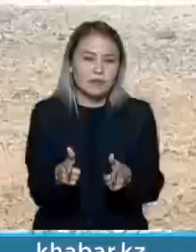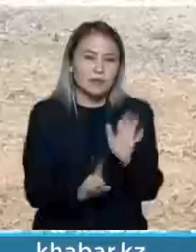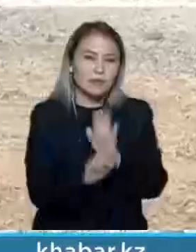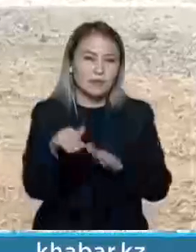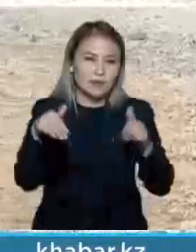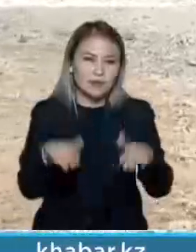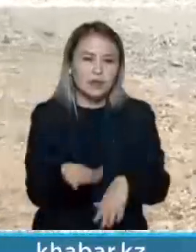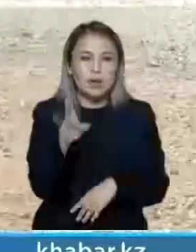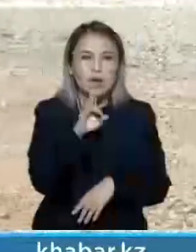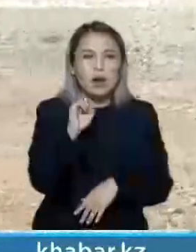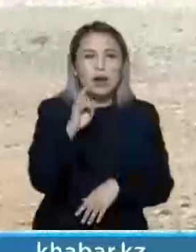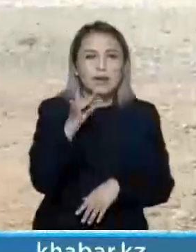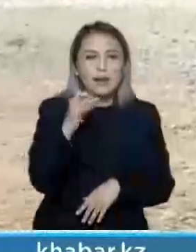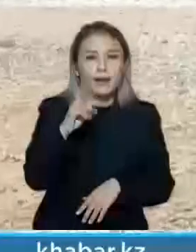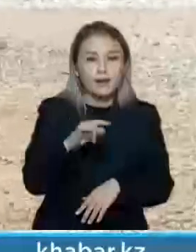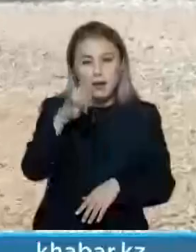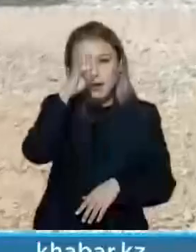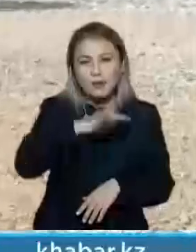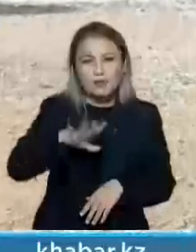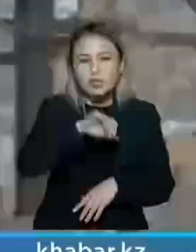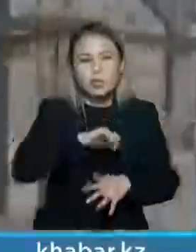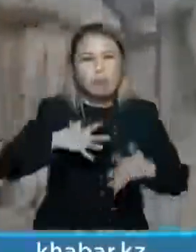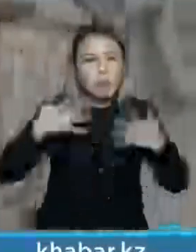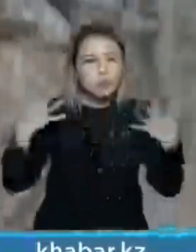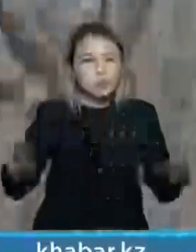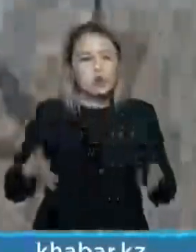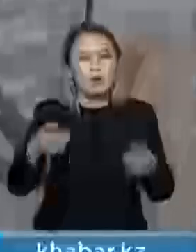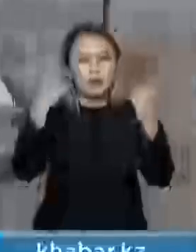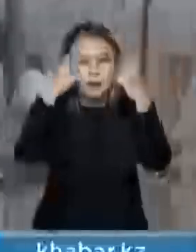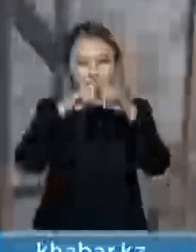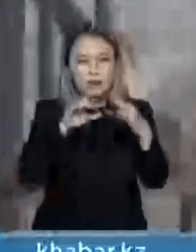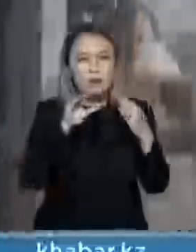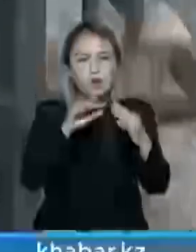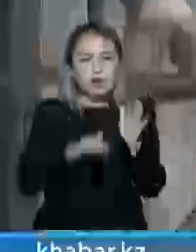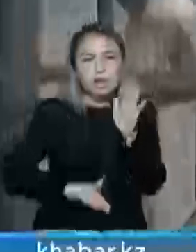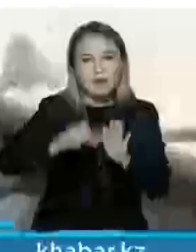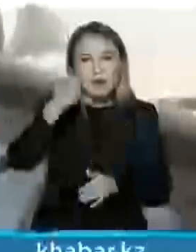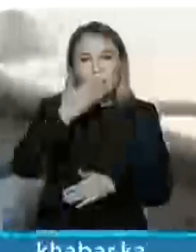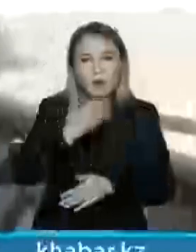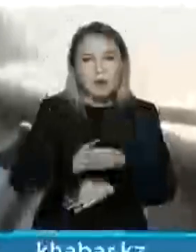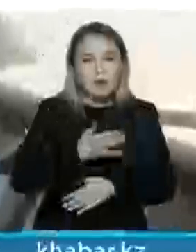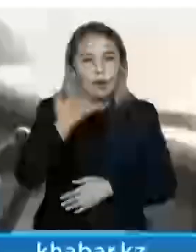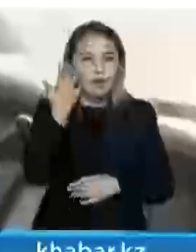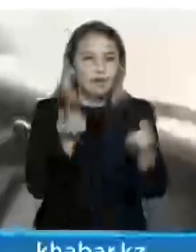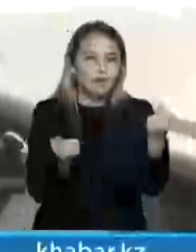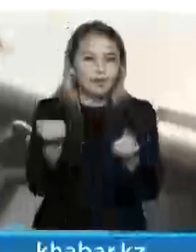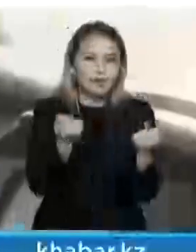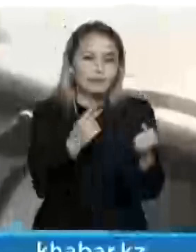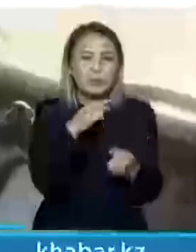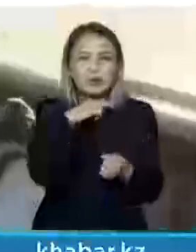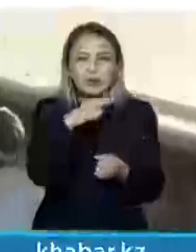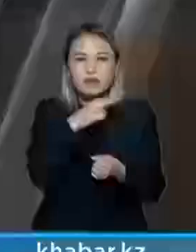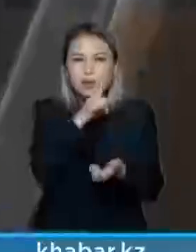байладым. Наталья Андрейка Қазақстандағы ең үлкен жүк көлігін жүргізеді. Осы салаға бала күннен қызыққан. Техниканы басқарған кезде аса мұқият